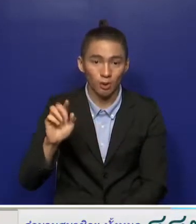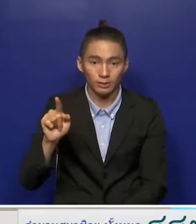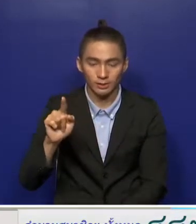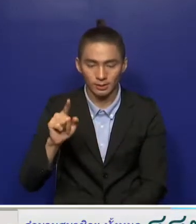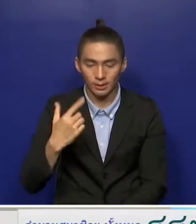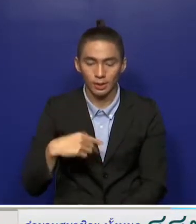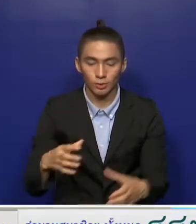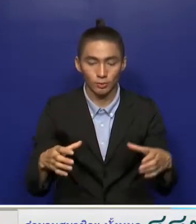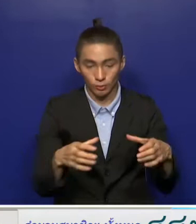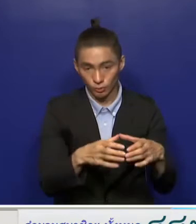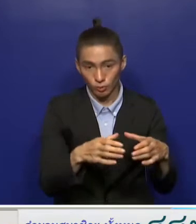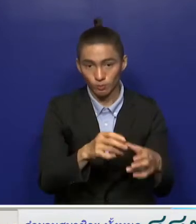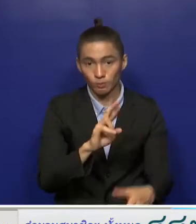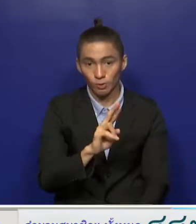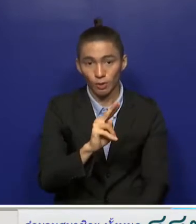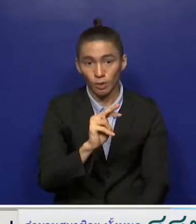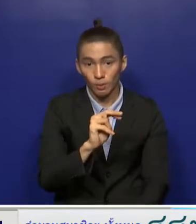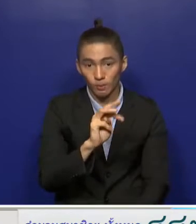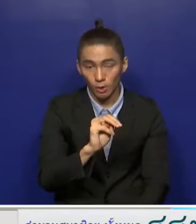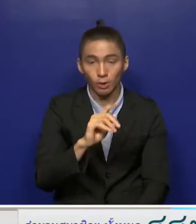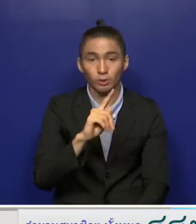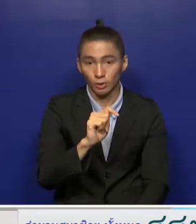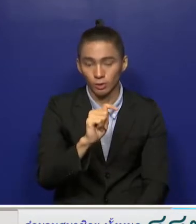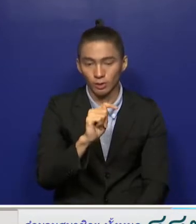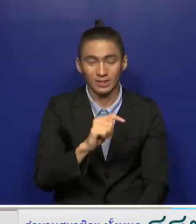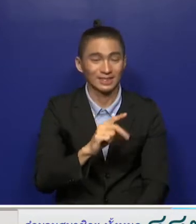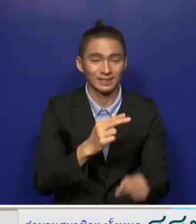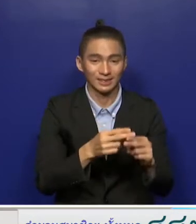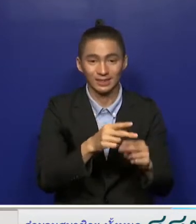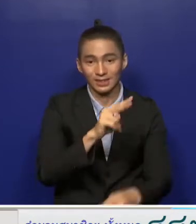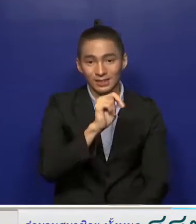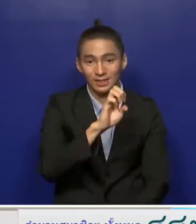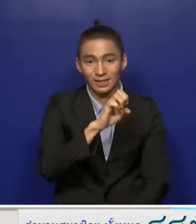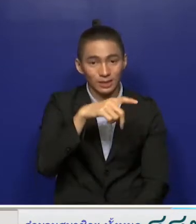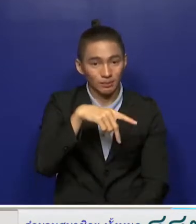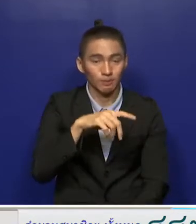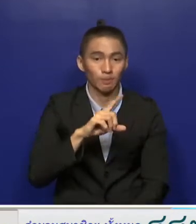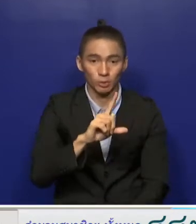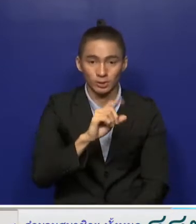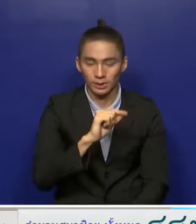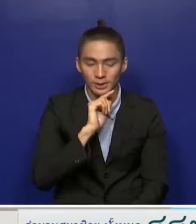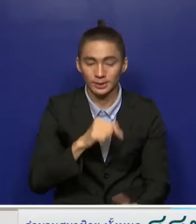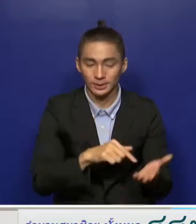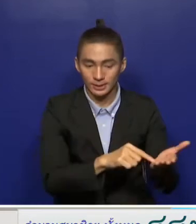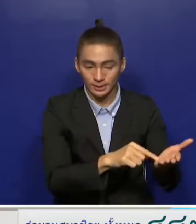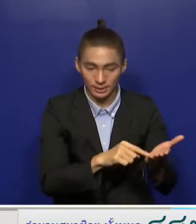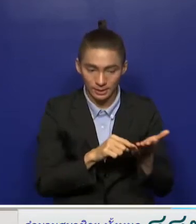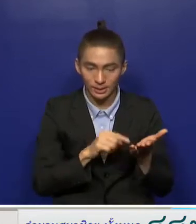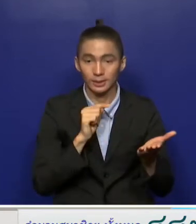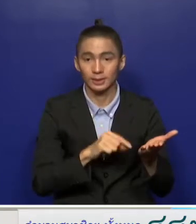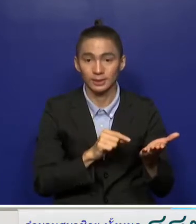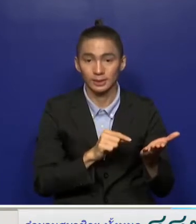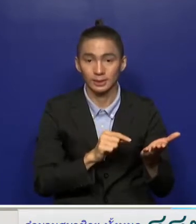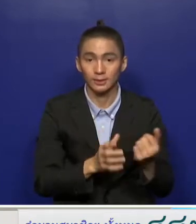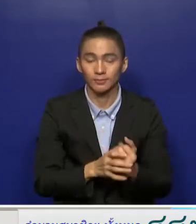กธุ sonในเรื่องของ ข้